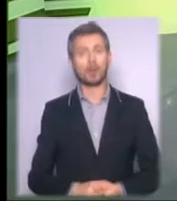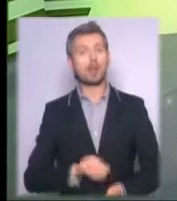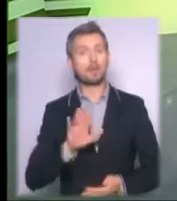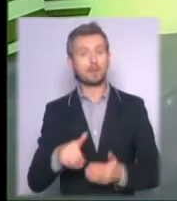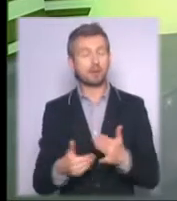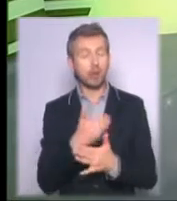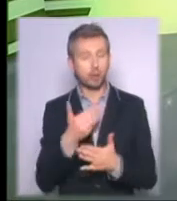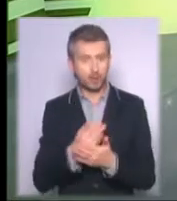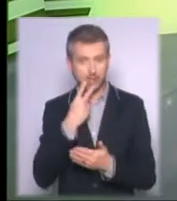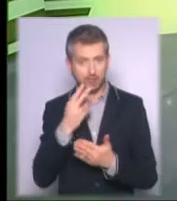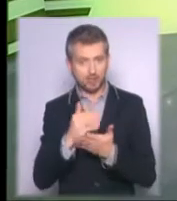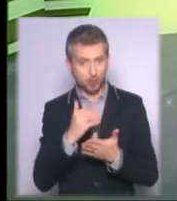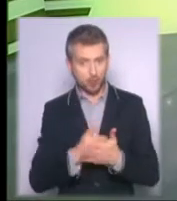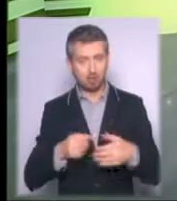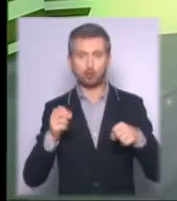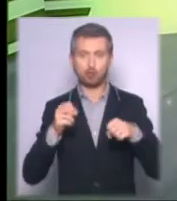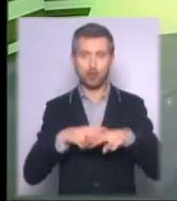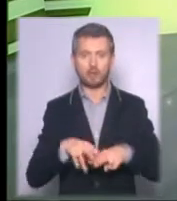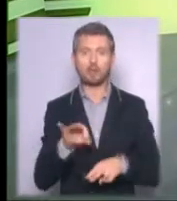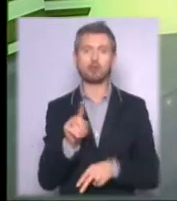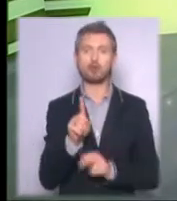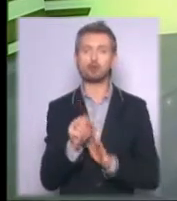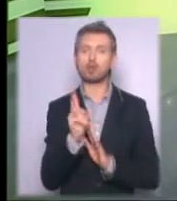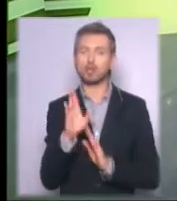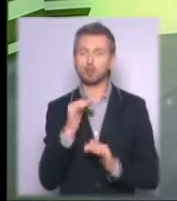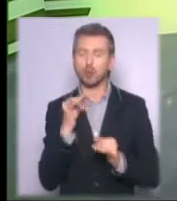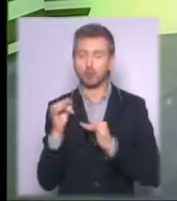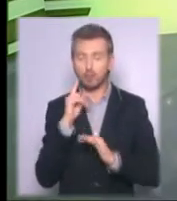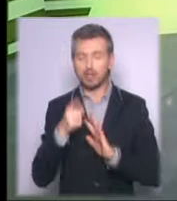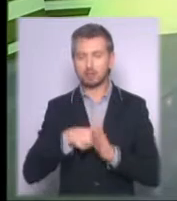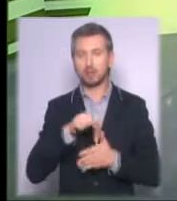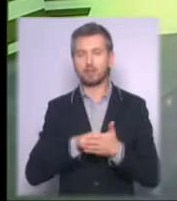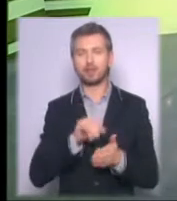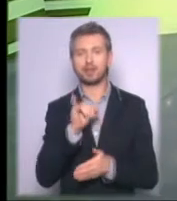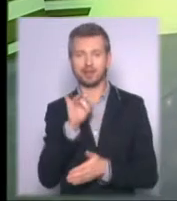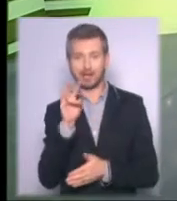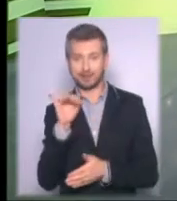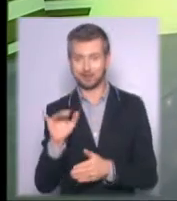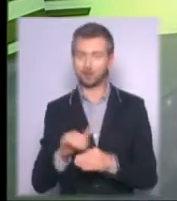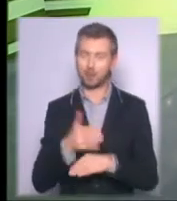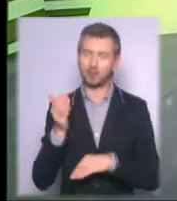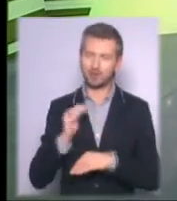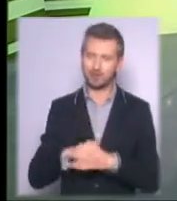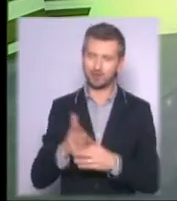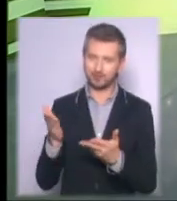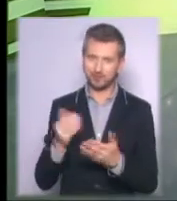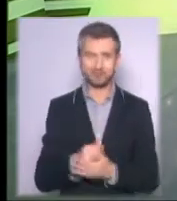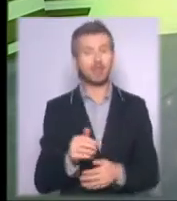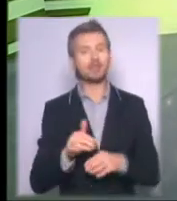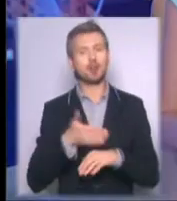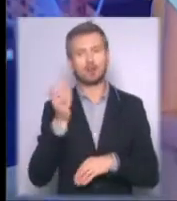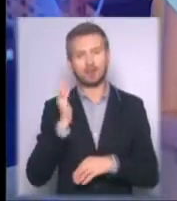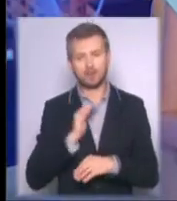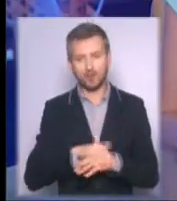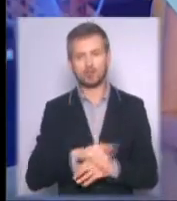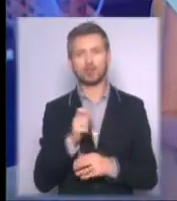Після новин на телеканалі «Київ» програма «Столиця». Про що і з ким буде розмова, дізнаємось від Ірини Главацької. Іро, добрий вечір, і тобі слово. Добрий вечір, Ростиславе.